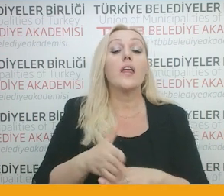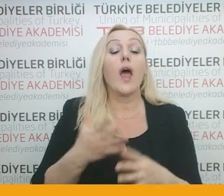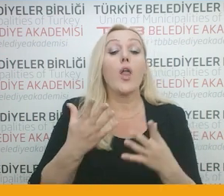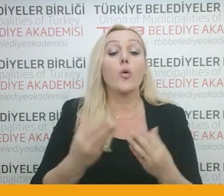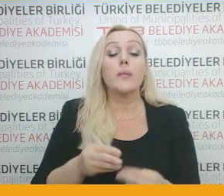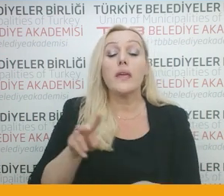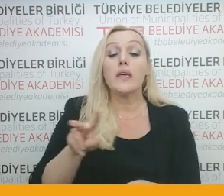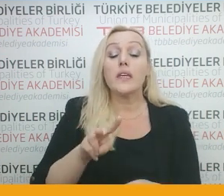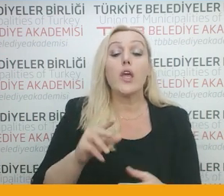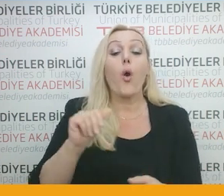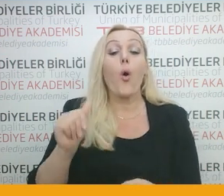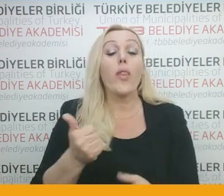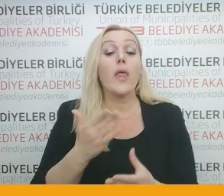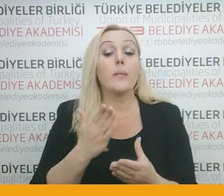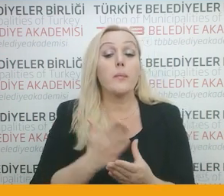belgedir. Bunlarla ilgili